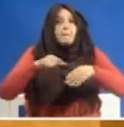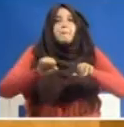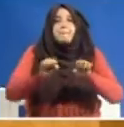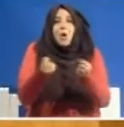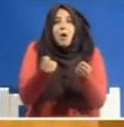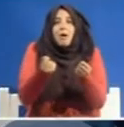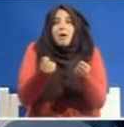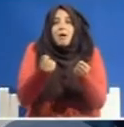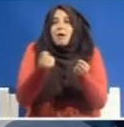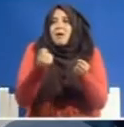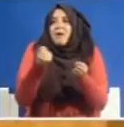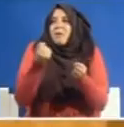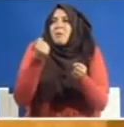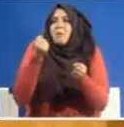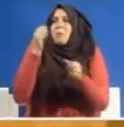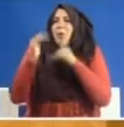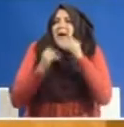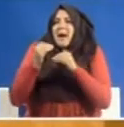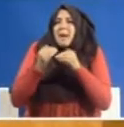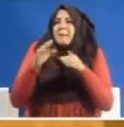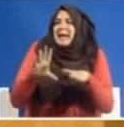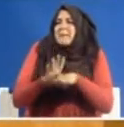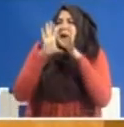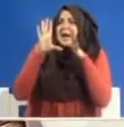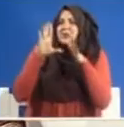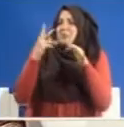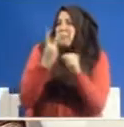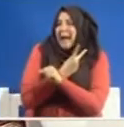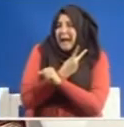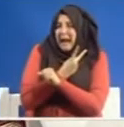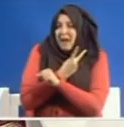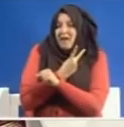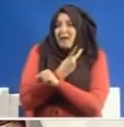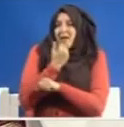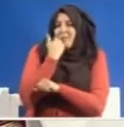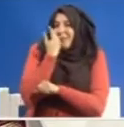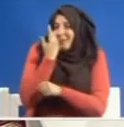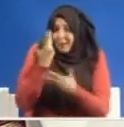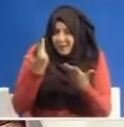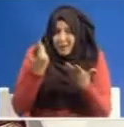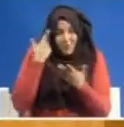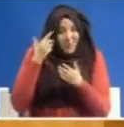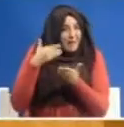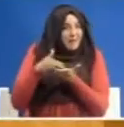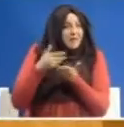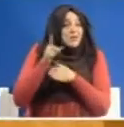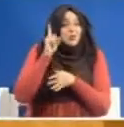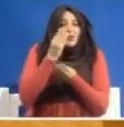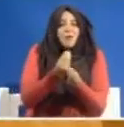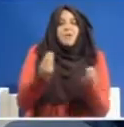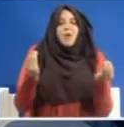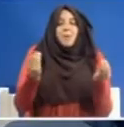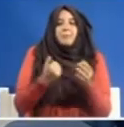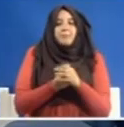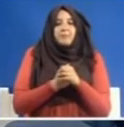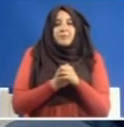بعض البرامج بعض المشاهد عفوا التي يجنب منها خاصة الأطفال.